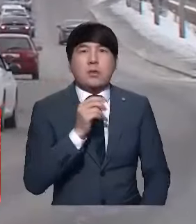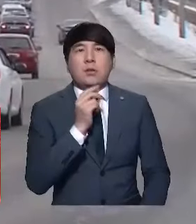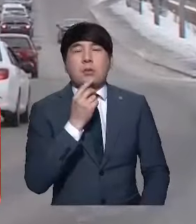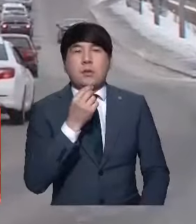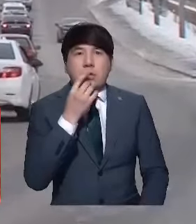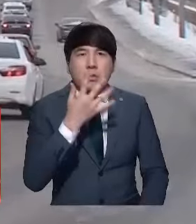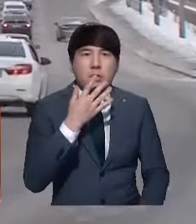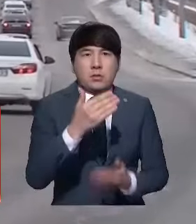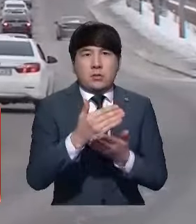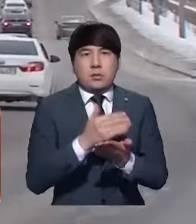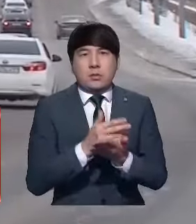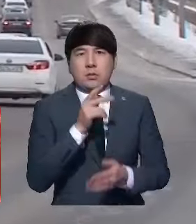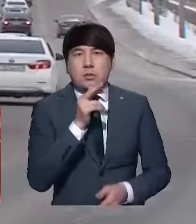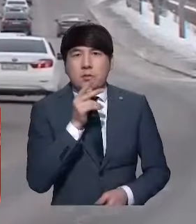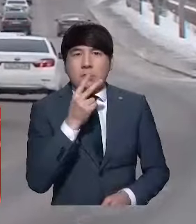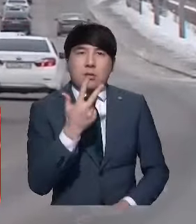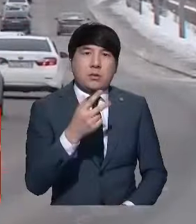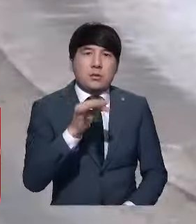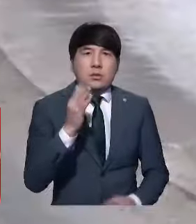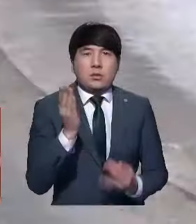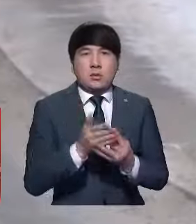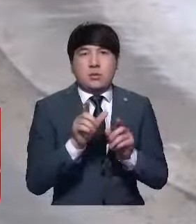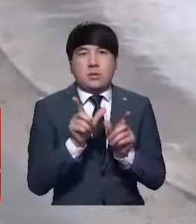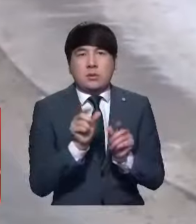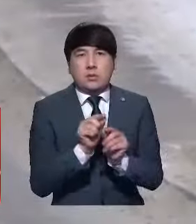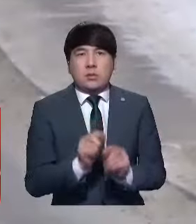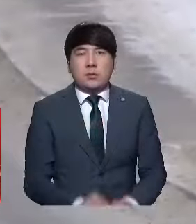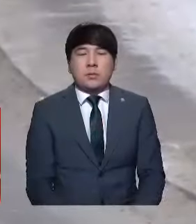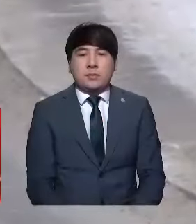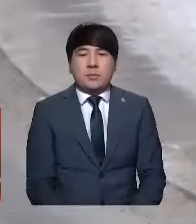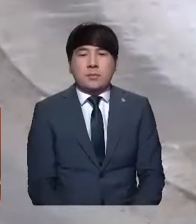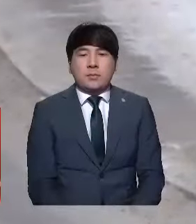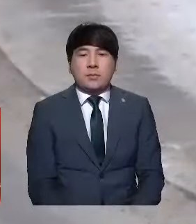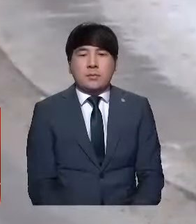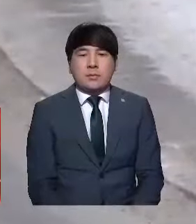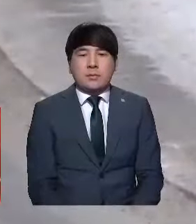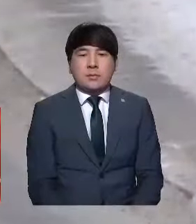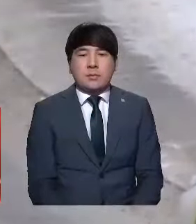одан 3,5 есе аз. Айсәуле Сиезбек, Бауыржан Жолдыбалин, Астана Таймс.